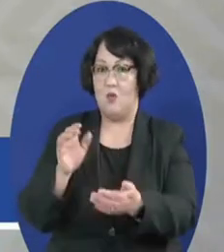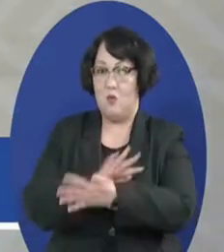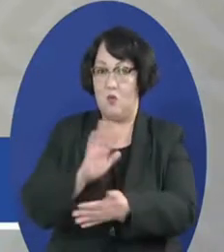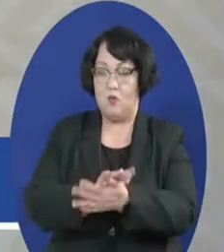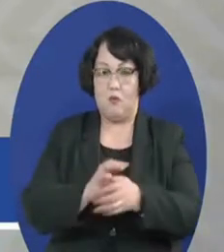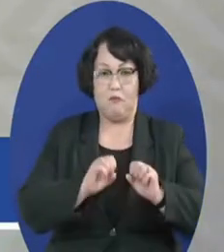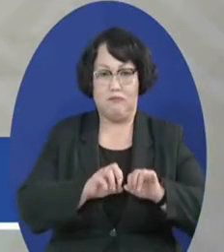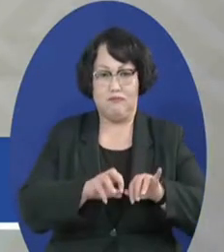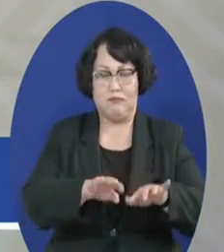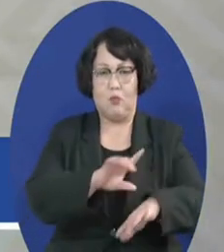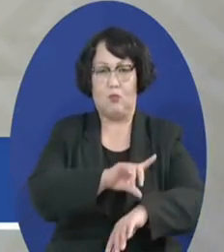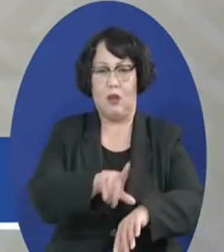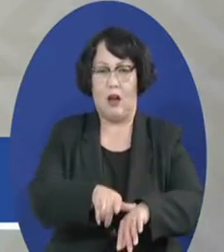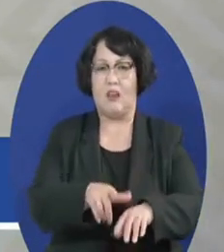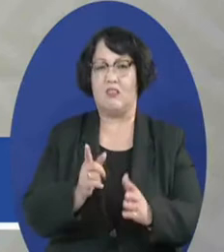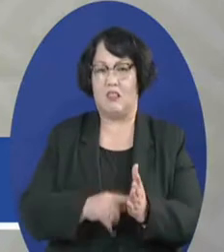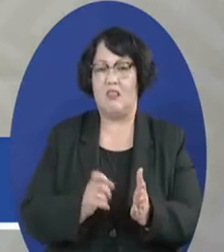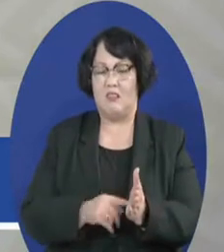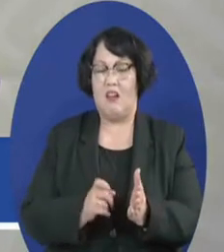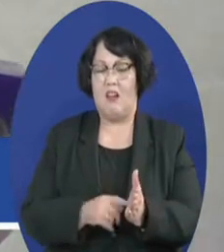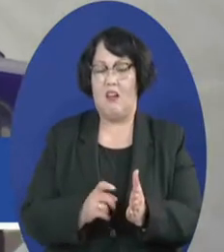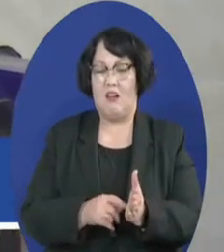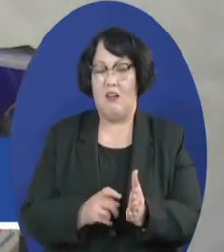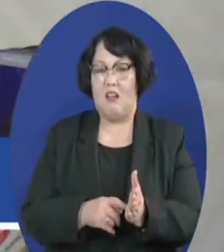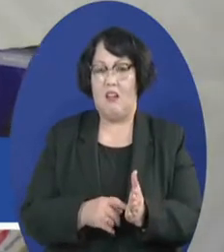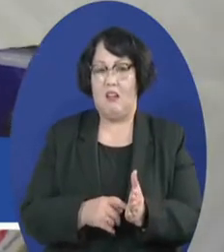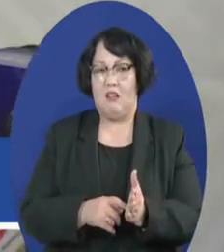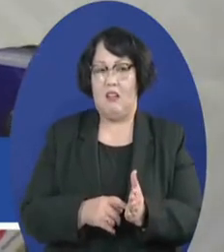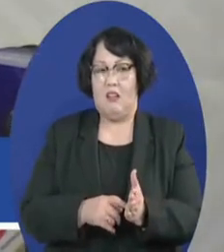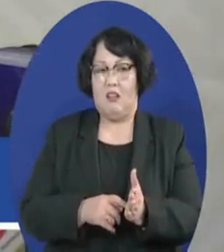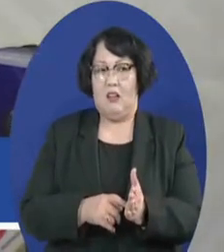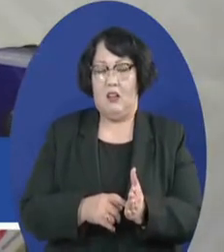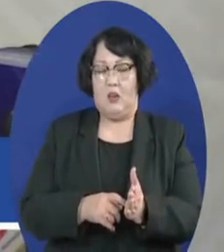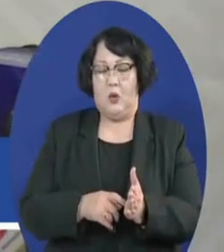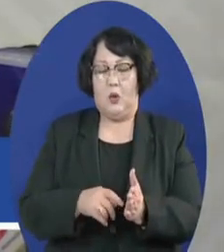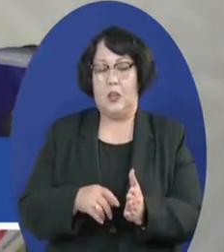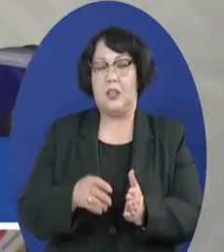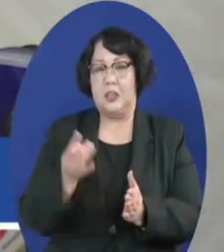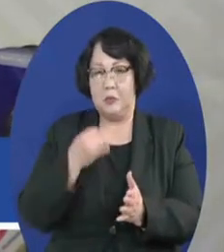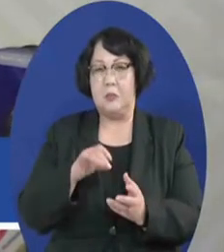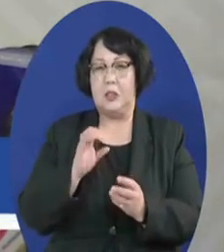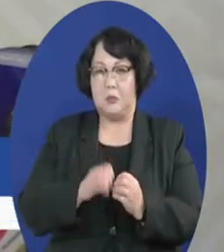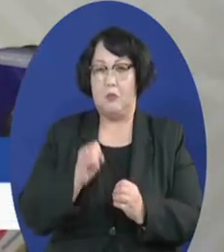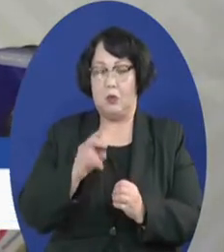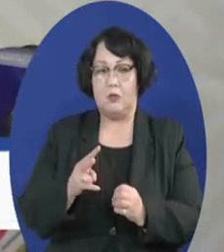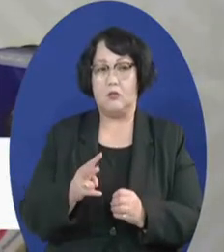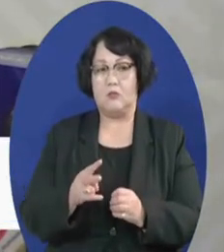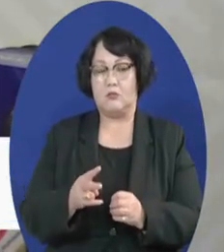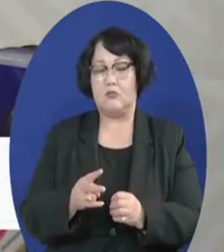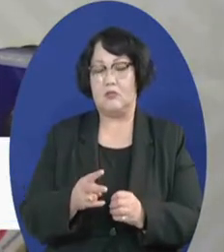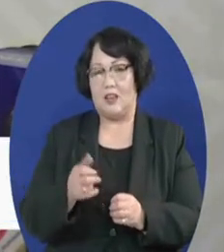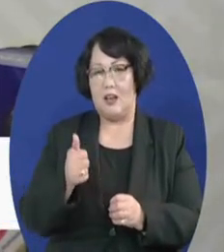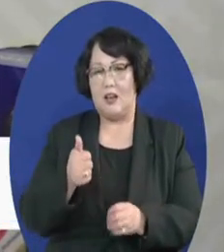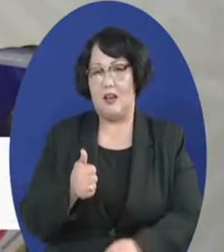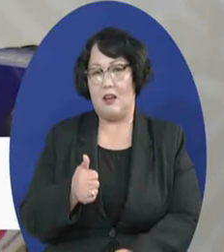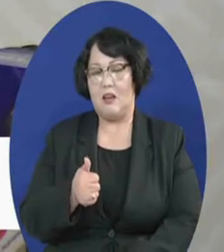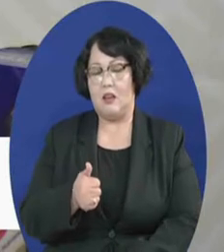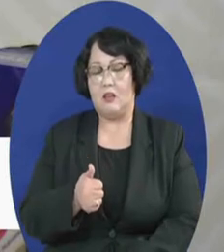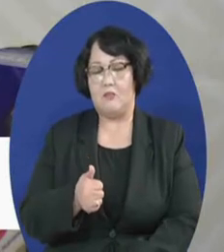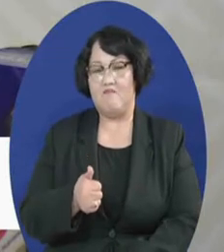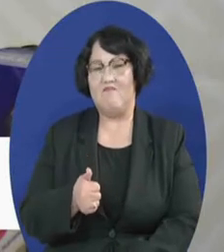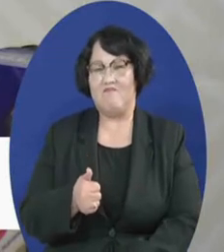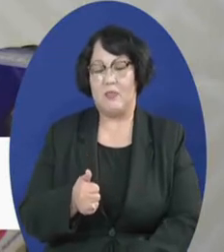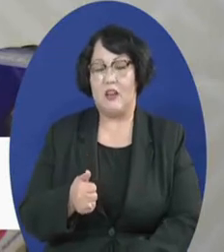гэхээр халдвар авч байгаа хүмүүсийн тоог цөөн байлгаж ийж бид вакцинжуулалтаа хурдан хийхгүй бол үр дүн маань бас муу болох аюултай. Дээрээс